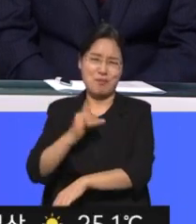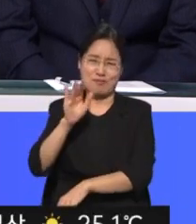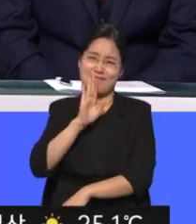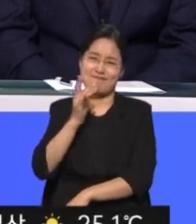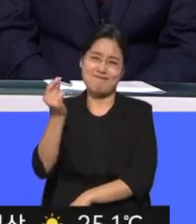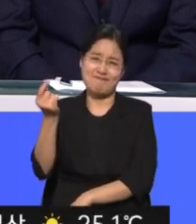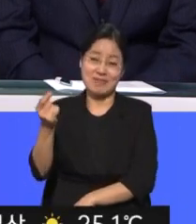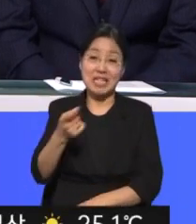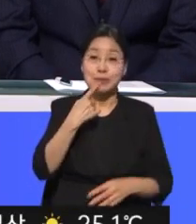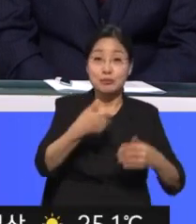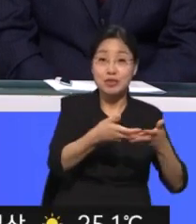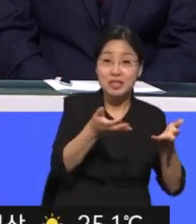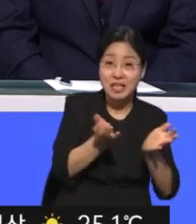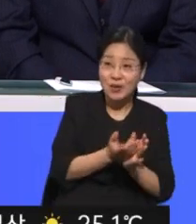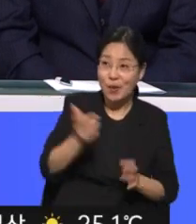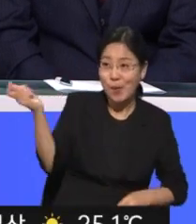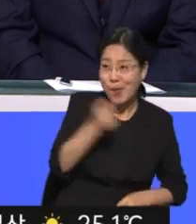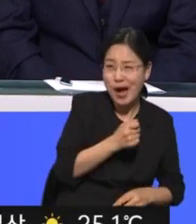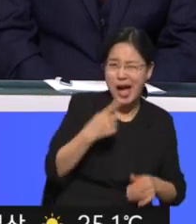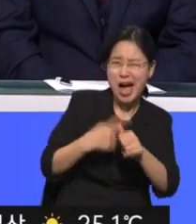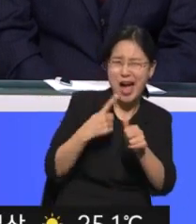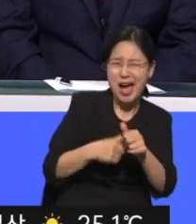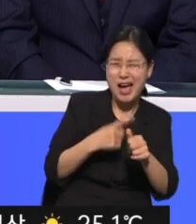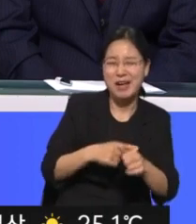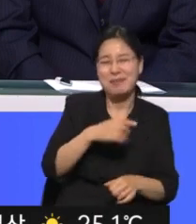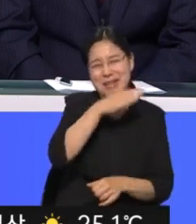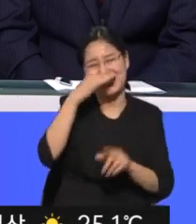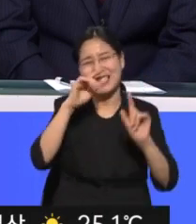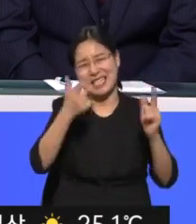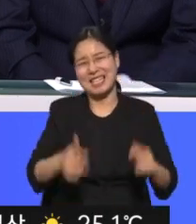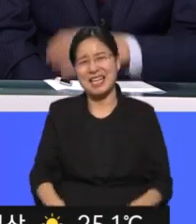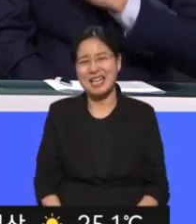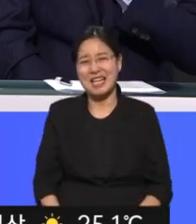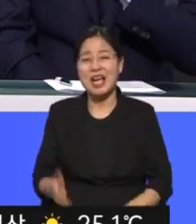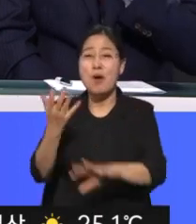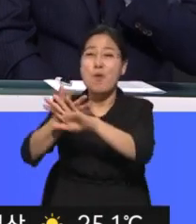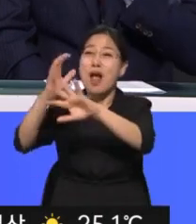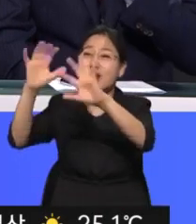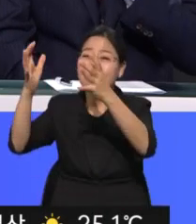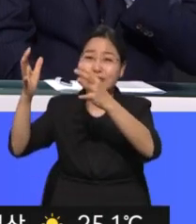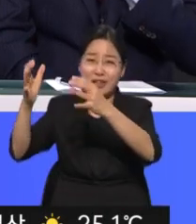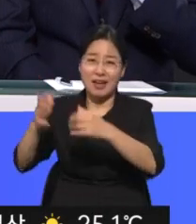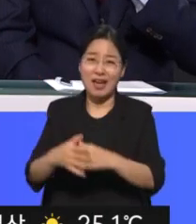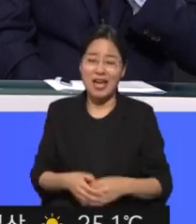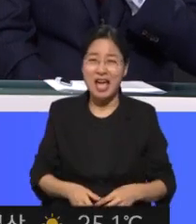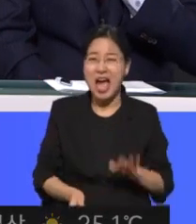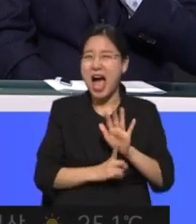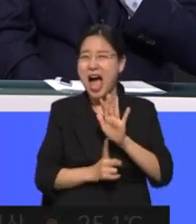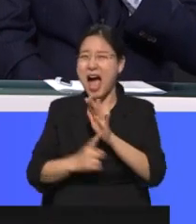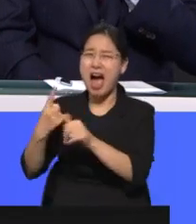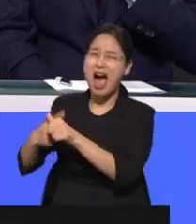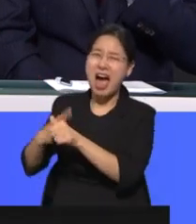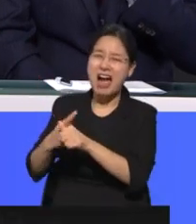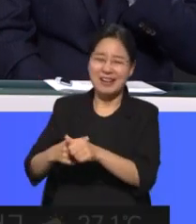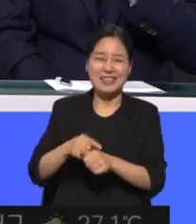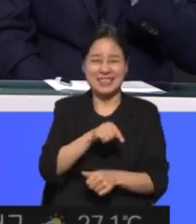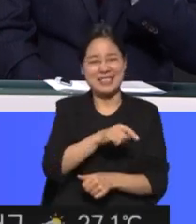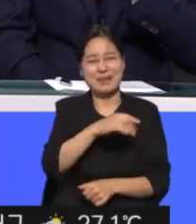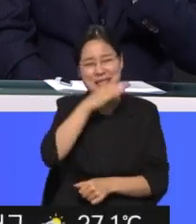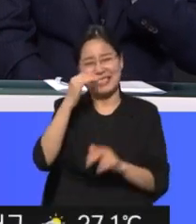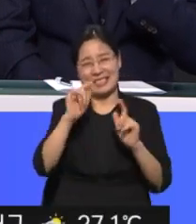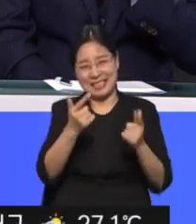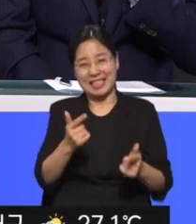잘못했지만 민주당도 아이 좋아라 너무합니다. 외국에 대고 계속 소리 지르는 모습도 이제 그만하시지 라는 의견도